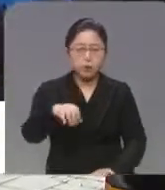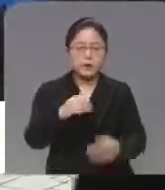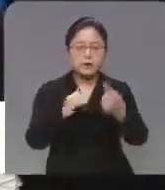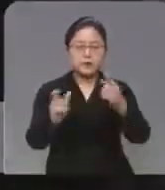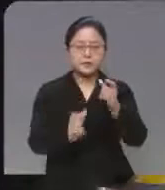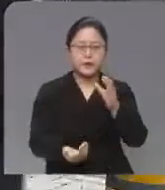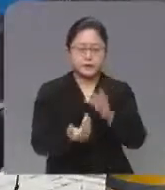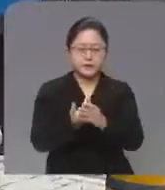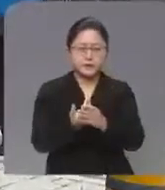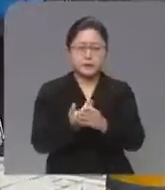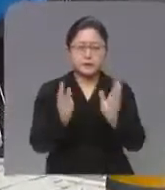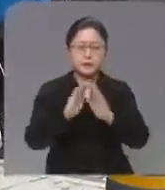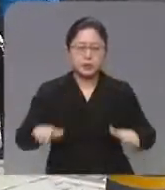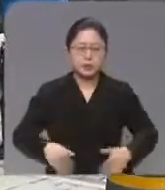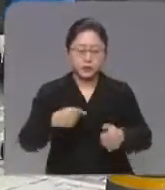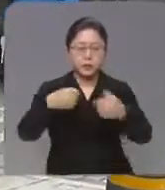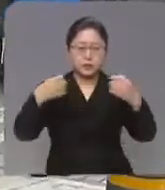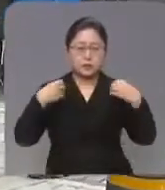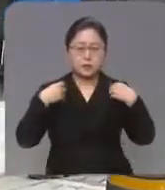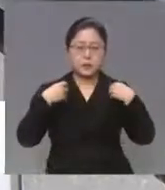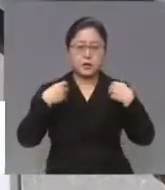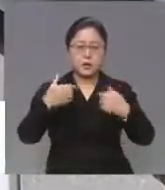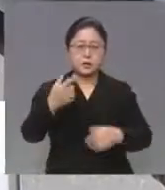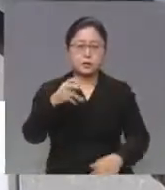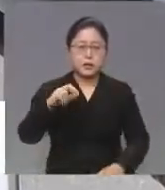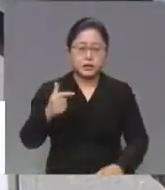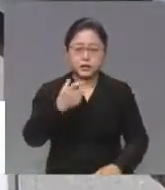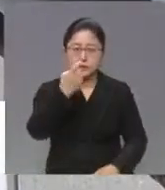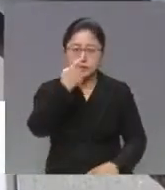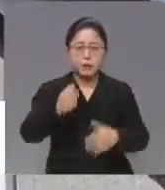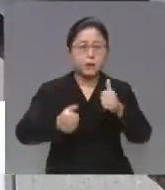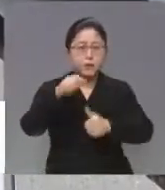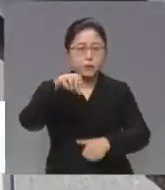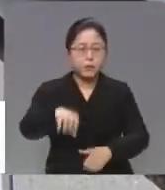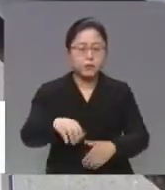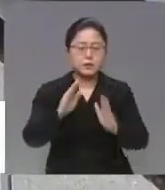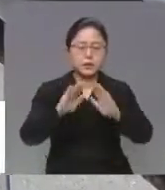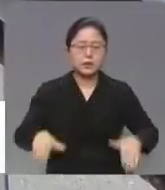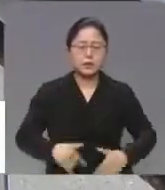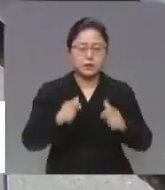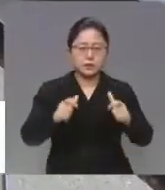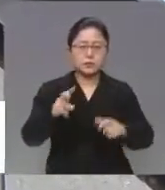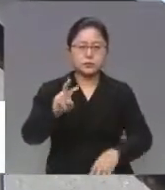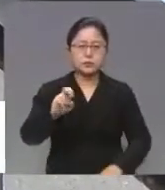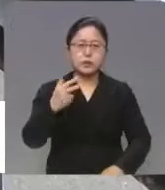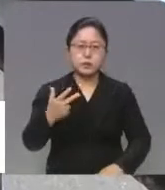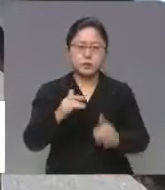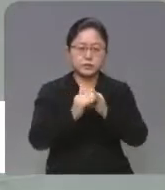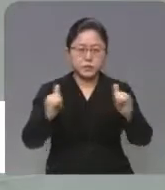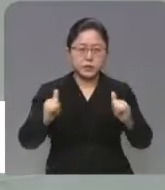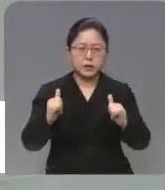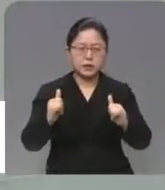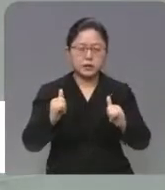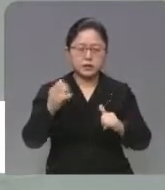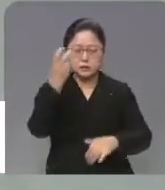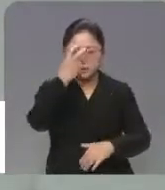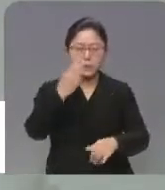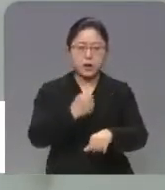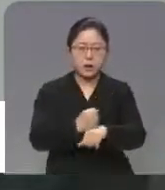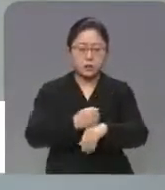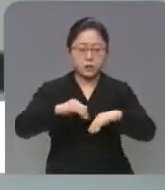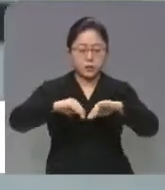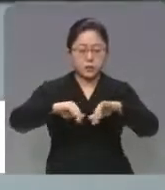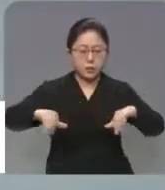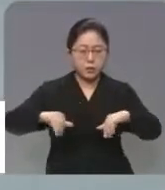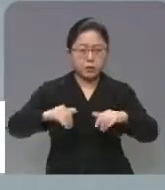발생했는데요. 전라남도 교육청은 노량진 학원 관련자가 전남 지역에서 27명에 달하는 것으로 파악하고 별도